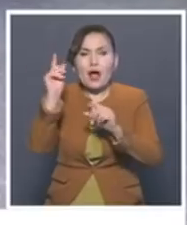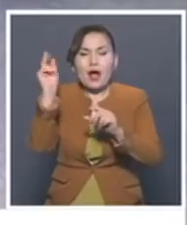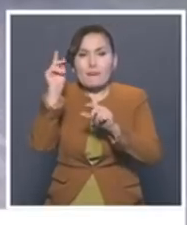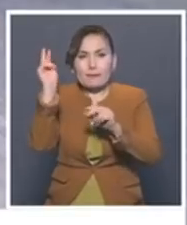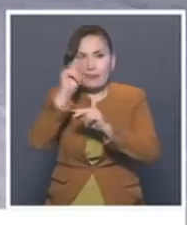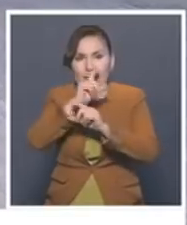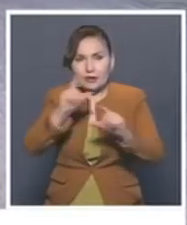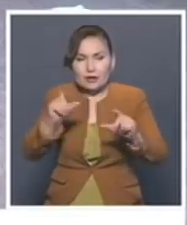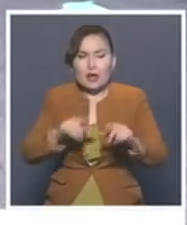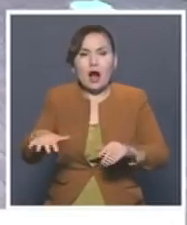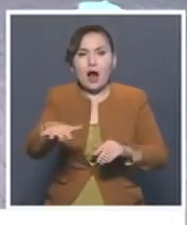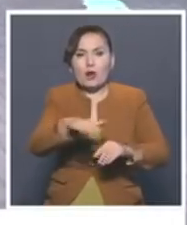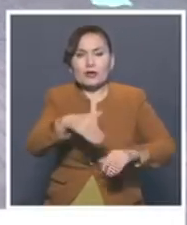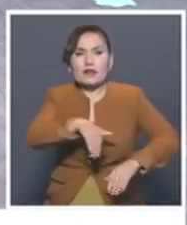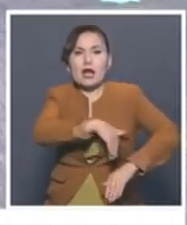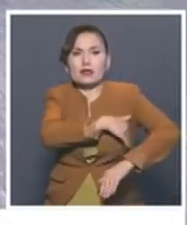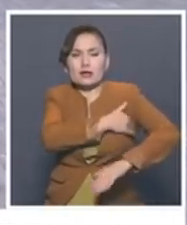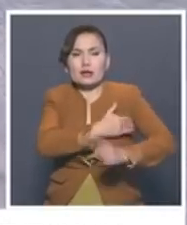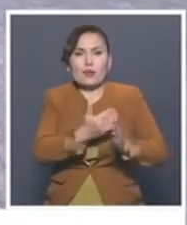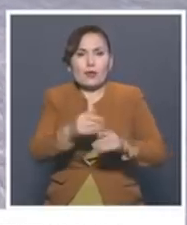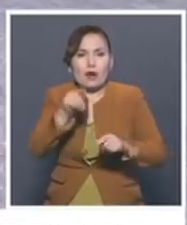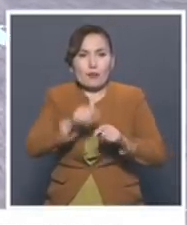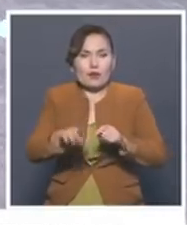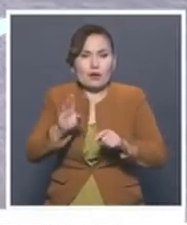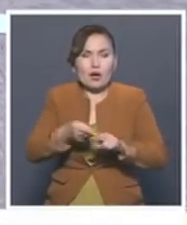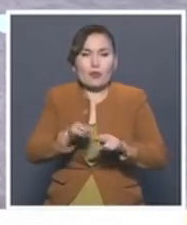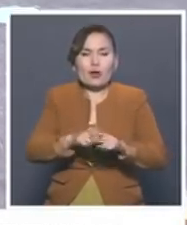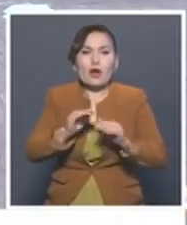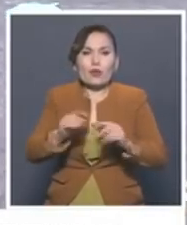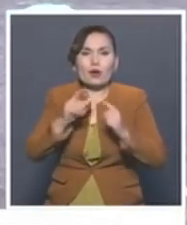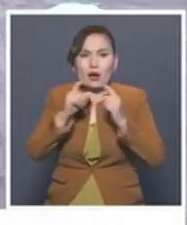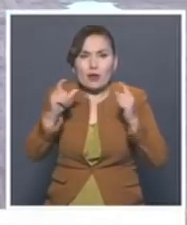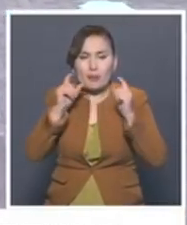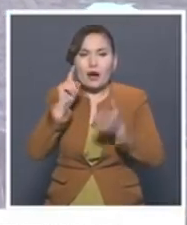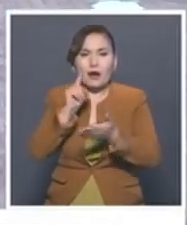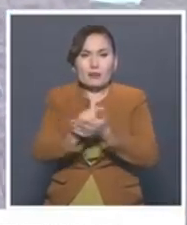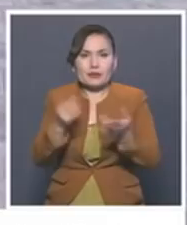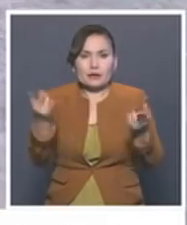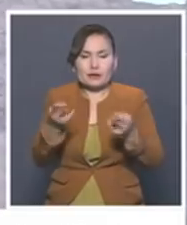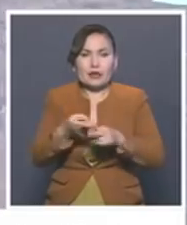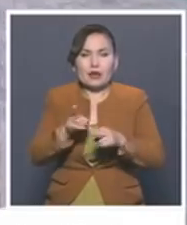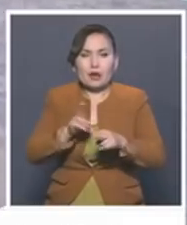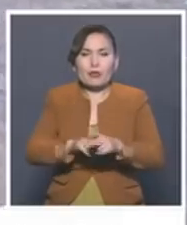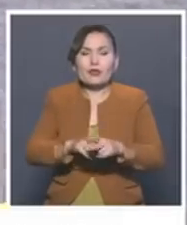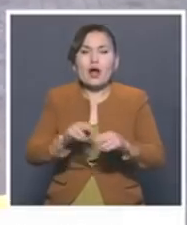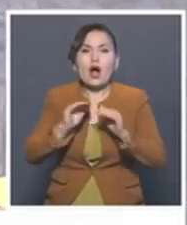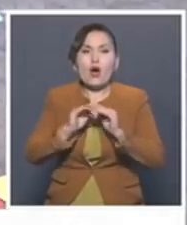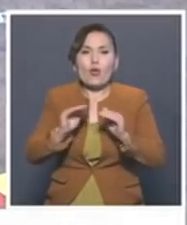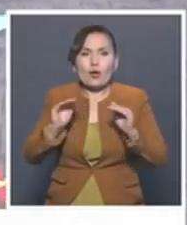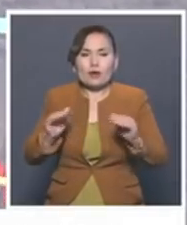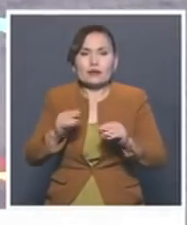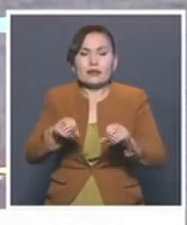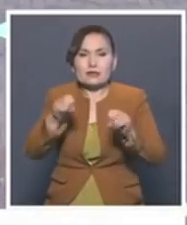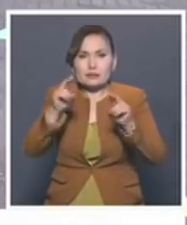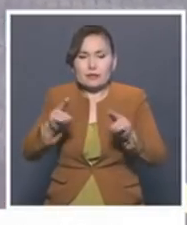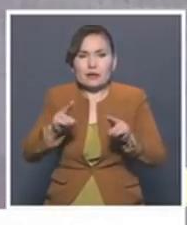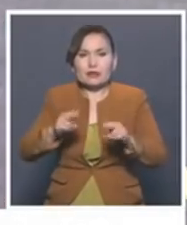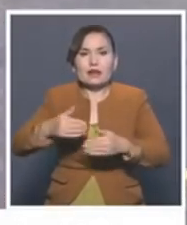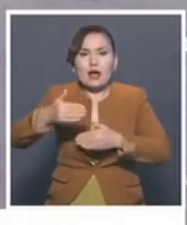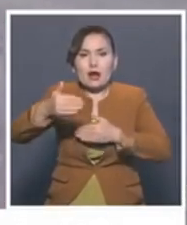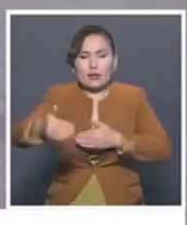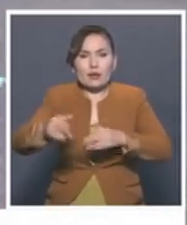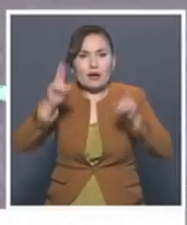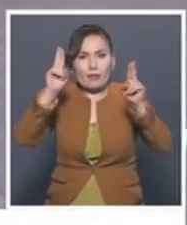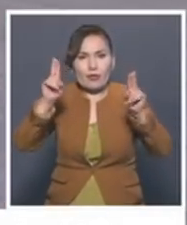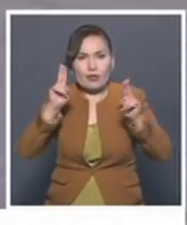дене қызуы өлшенеді. Одан соң оқушыларға маска тағу міндетті. Тағы бір ескеретін жайт, оқушылар мына белгілер бойынша